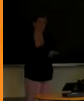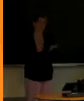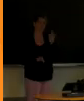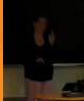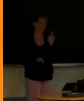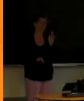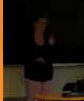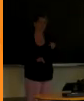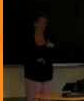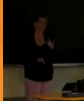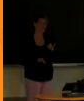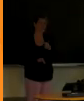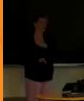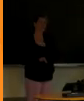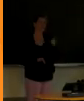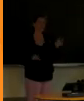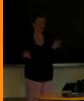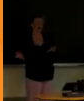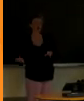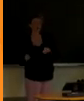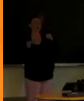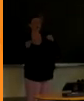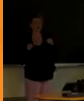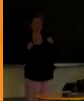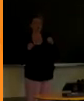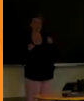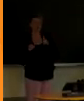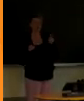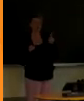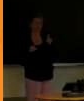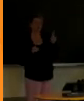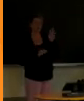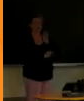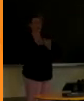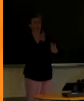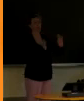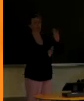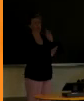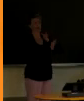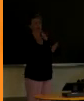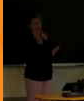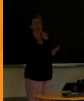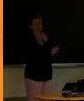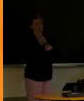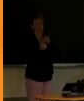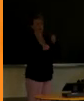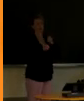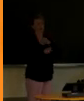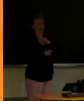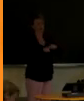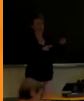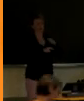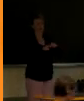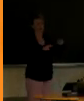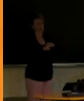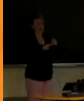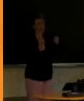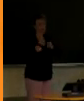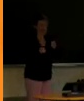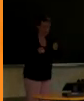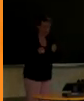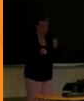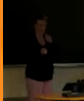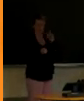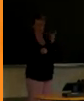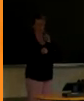quando, diciamo, ho cominciato un percorso mi avevano illustrato delle cose bellissime: guiderò la Ferrari, progetterò la Ferrari, speriamo di progettarla meglio di